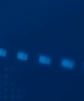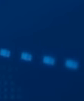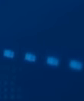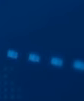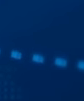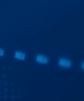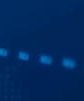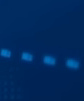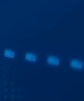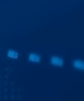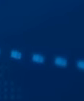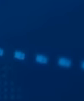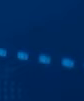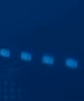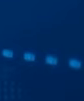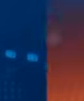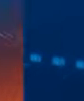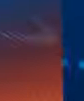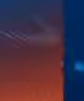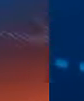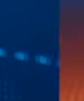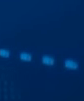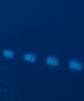АХШ доллары 348 теңге 21 тиын.